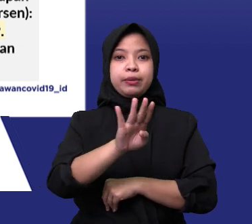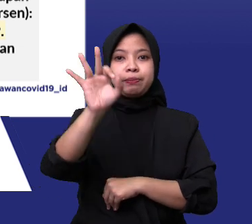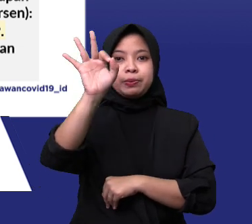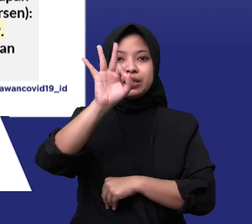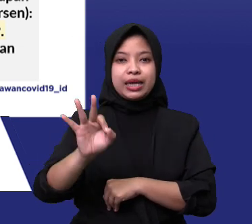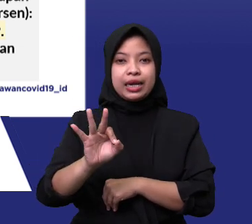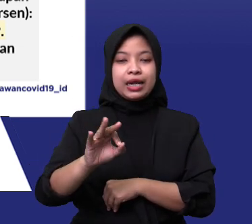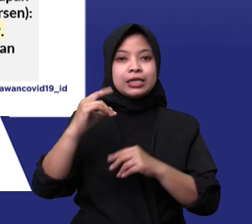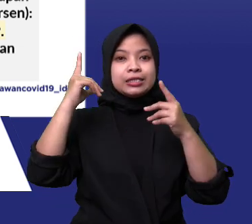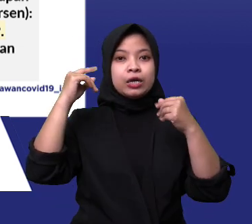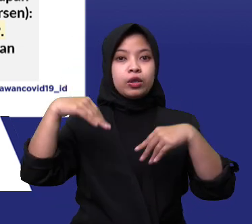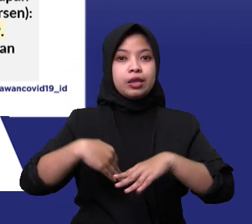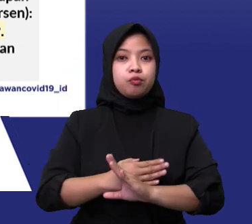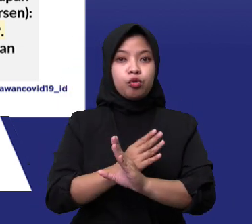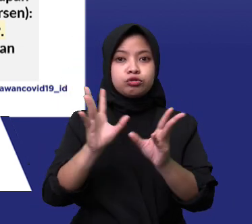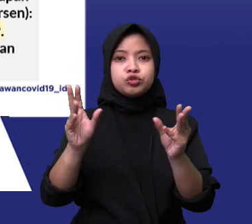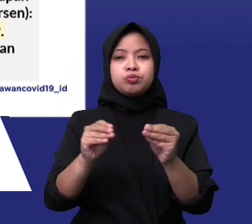67,4%, dan Jawa Timur